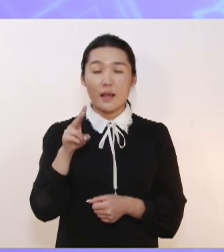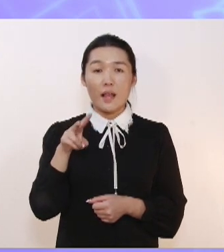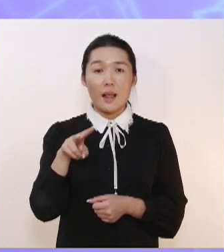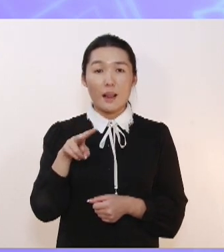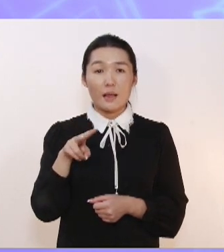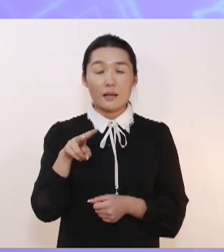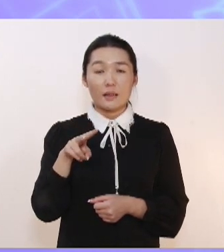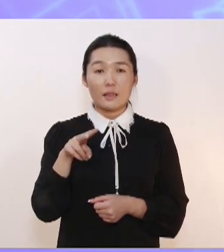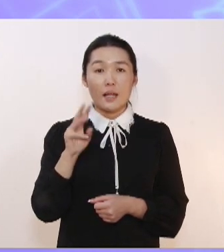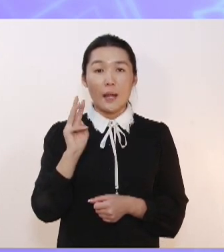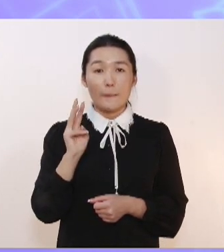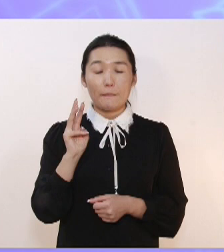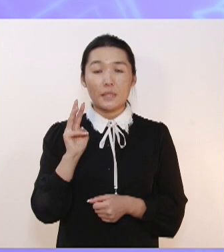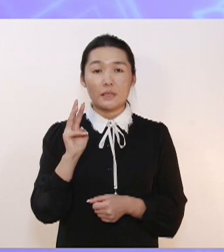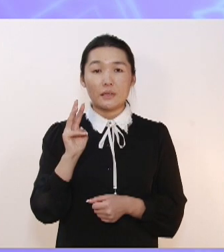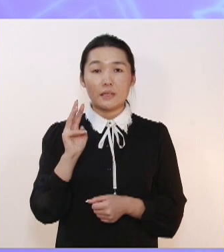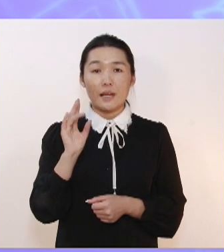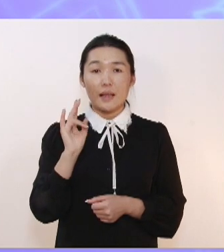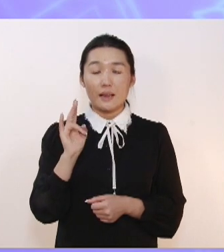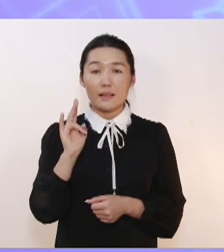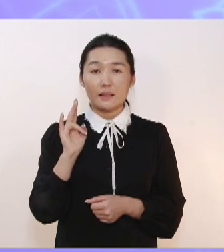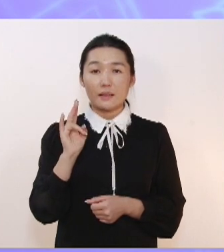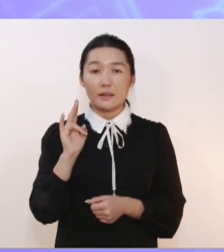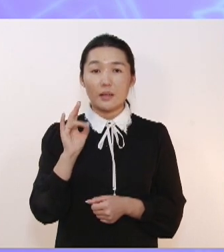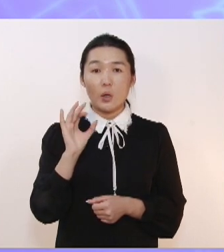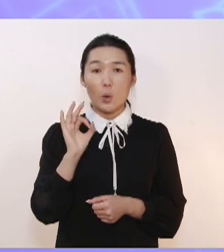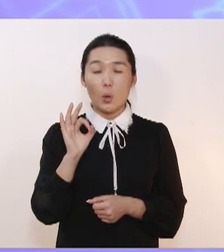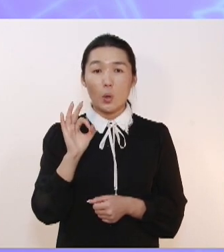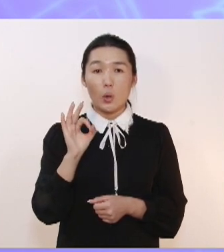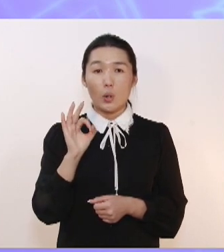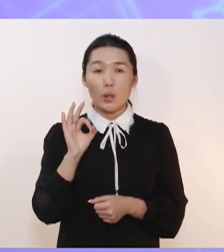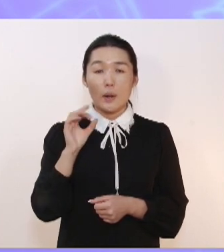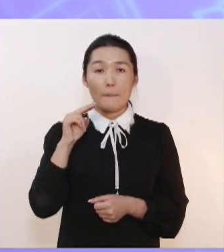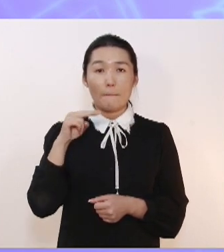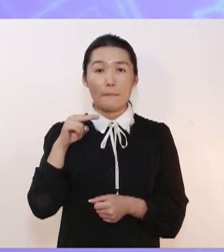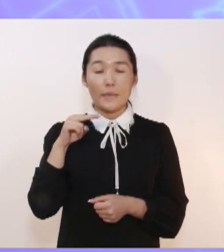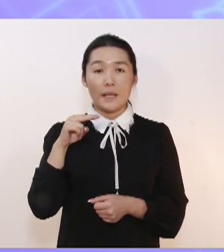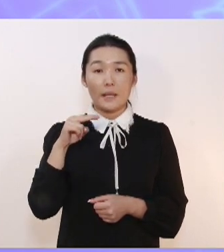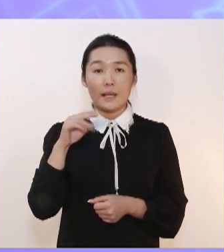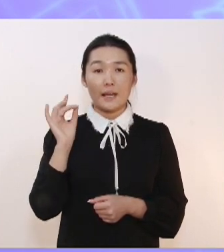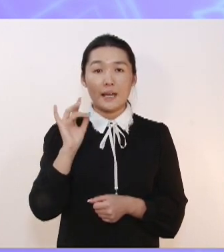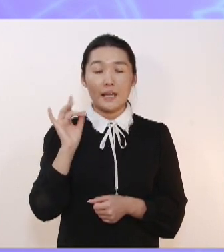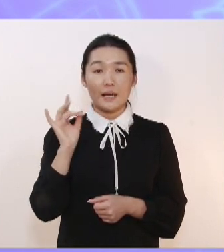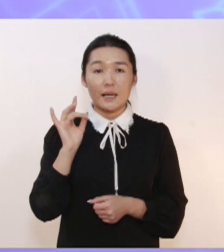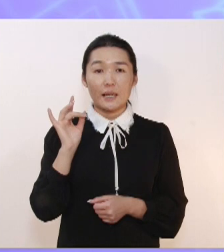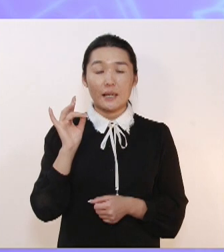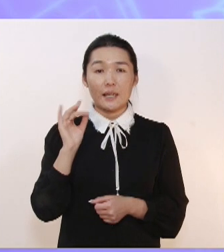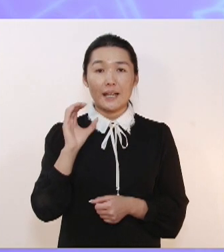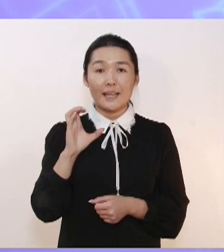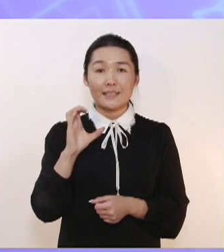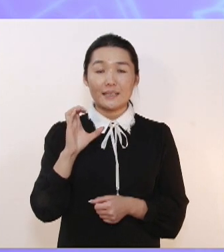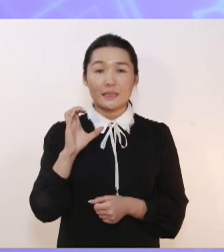Л, М, Н, О, П, Р,